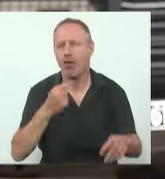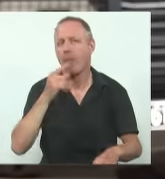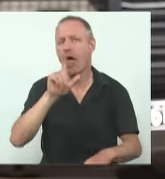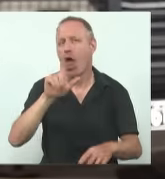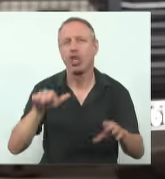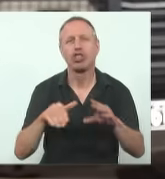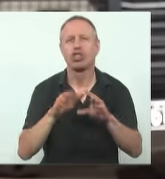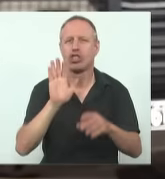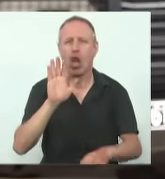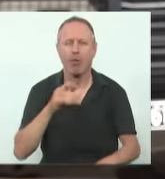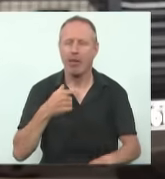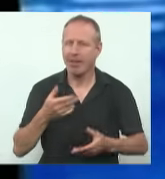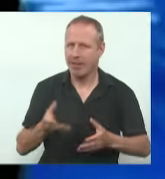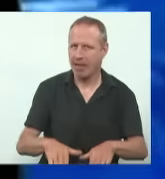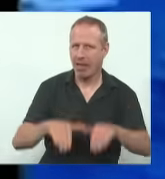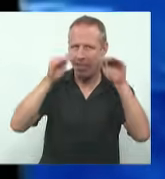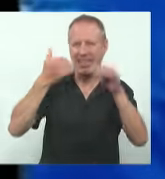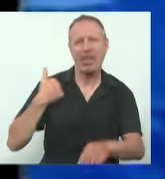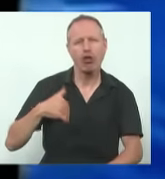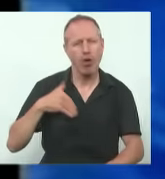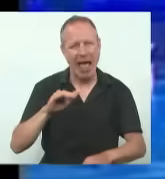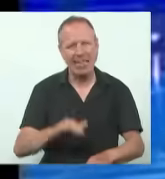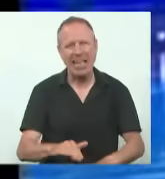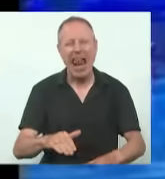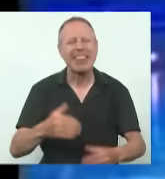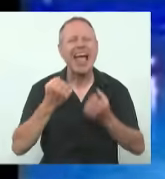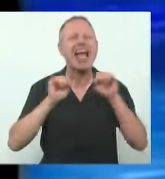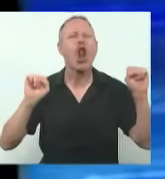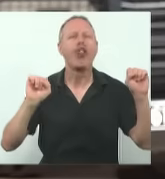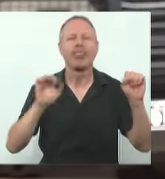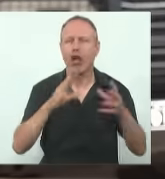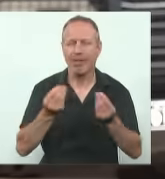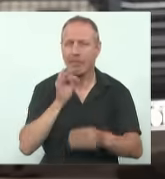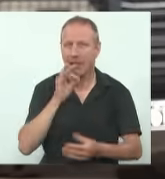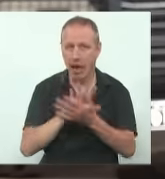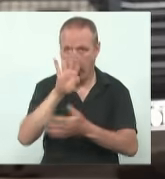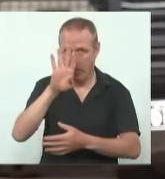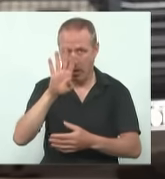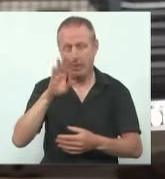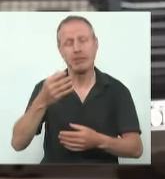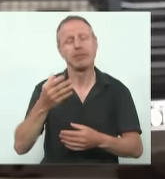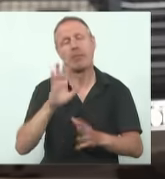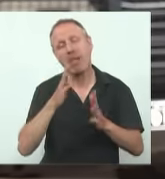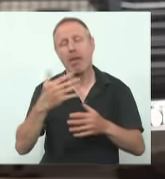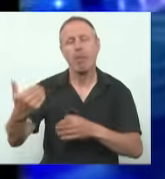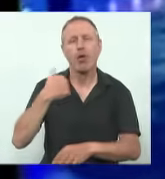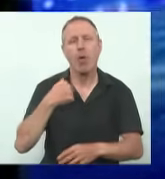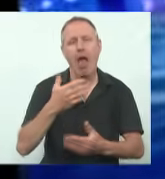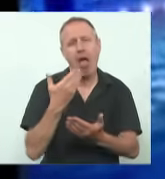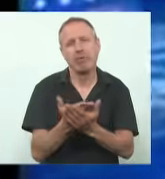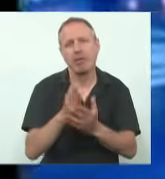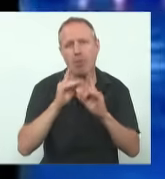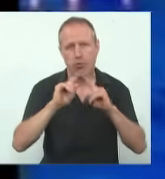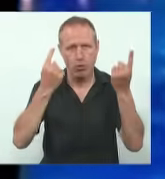גדלתי עם קריית שמונה, ילד חילוני לכל דבר. בגיל 14 בערך פנו אליי עם איזושהי הצעה נורא מוזרה, להצטרף